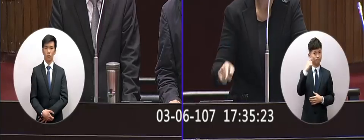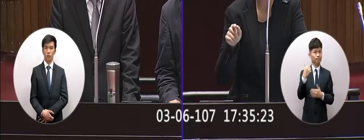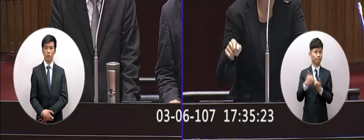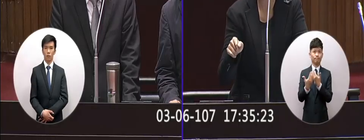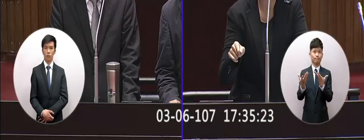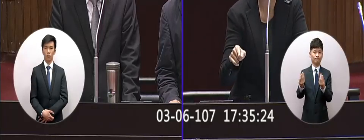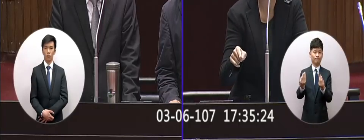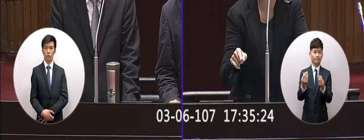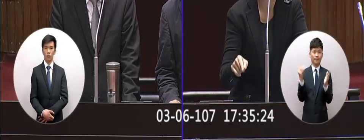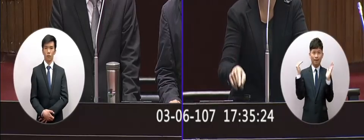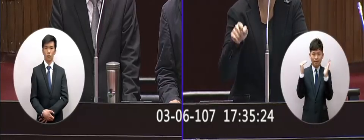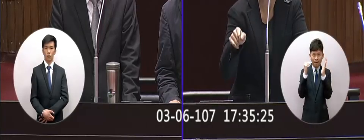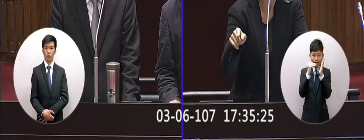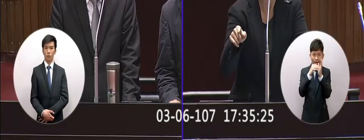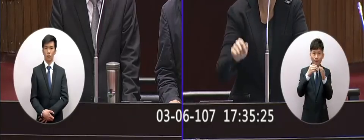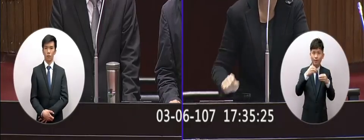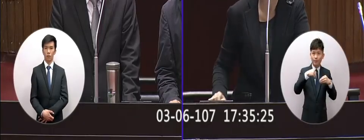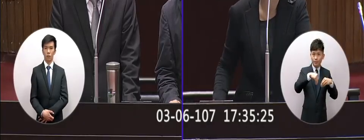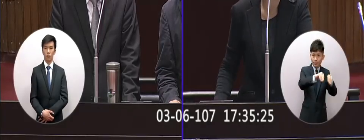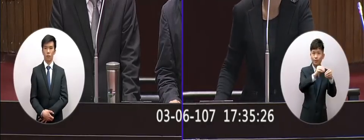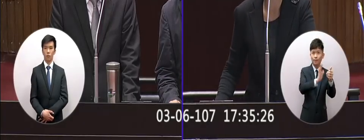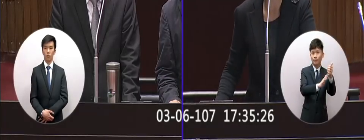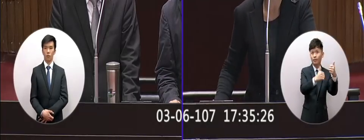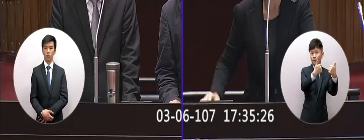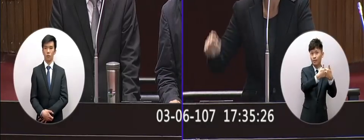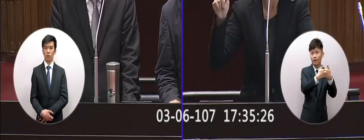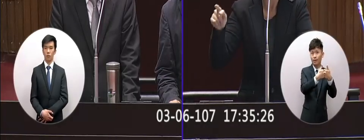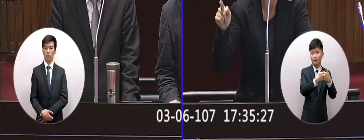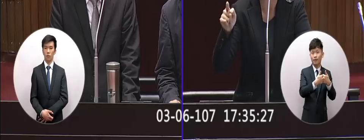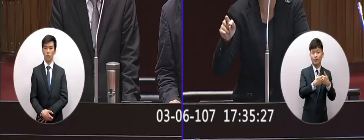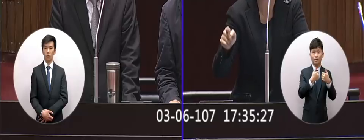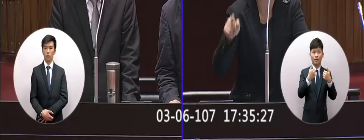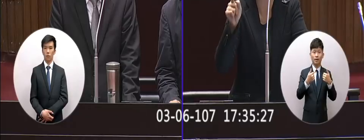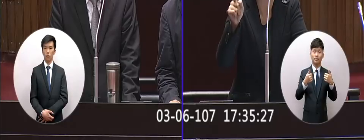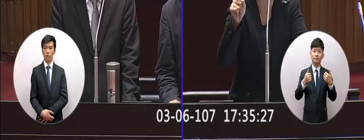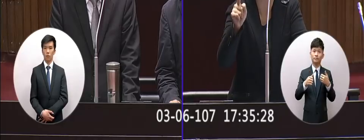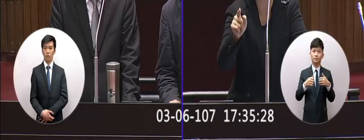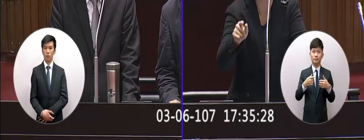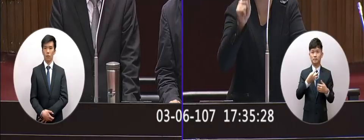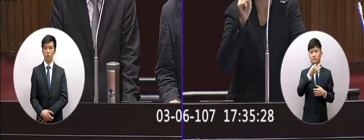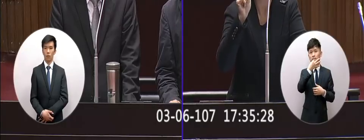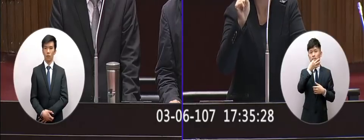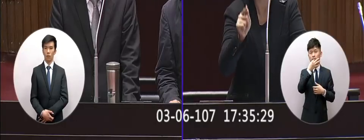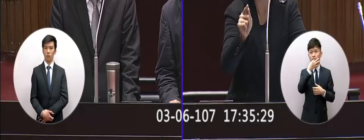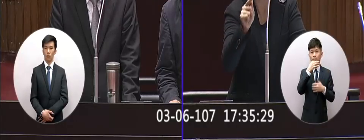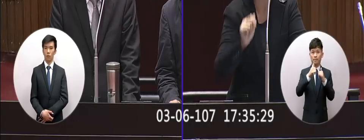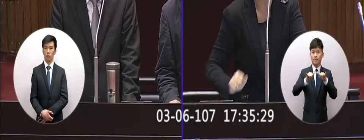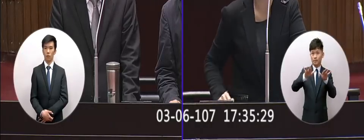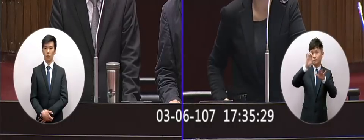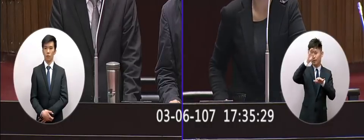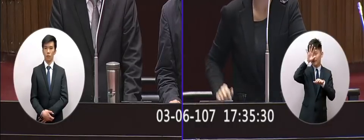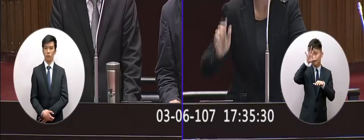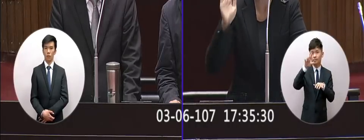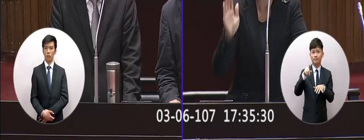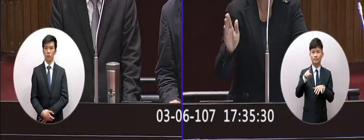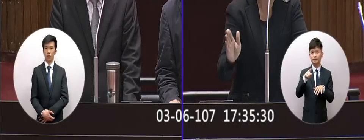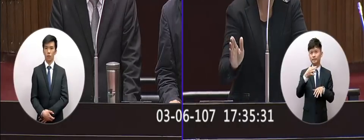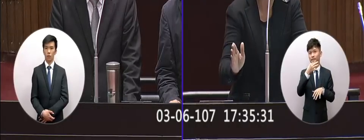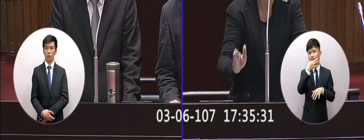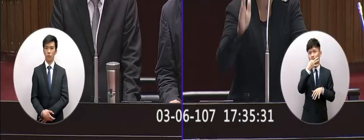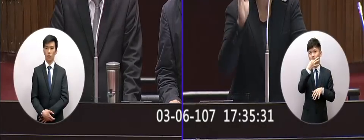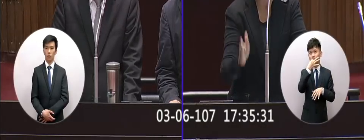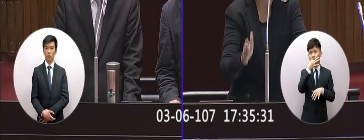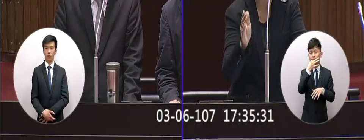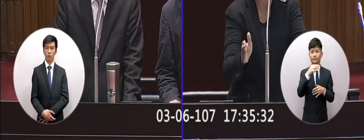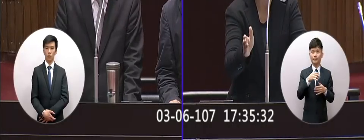了。眼看着就要送出委员会，连在野党的委员都没有意见，最怕民进党去中国化的这个在野党都没